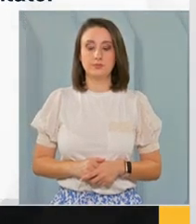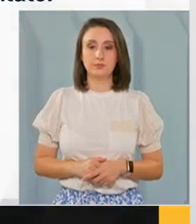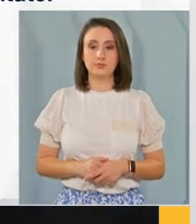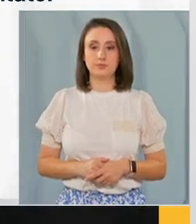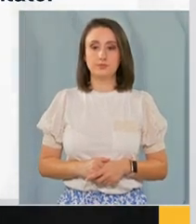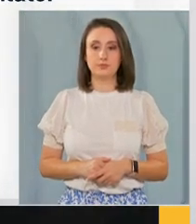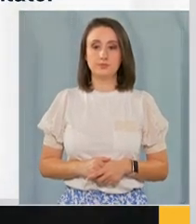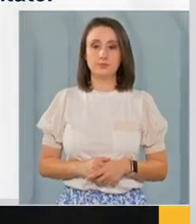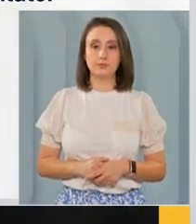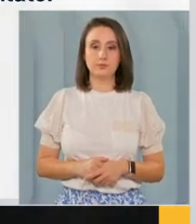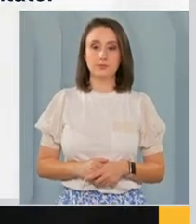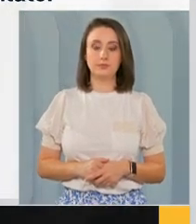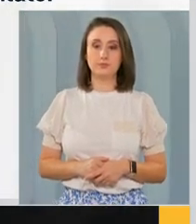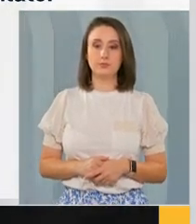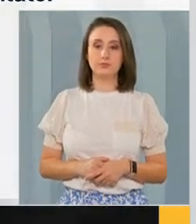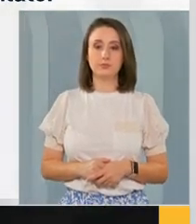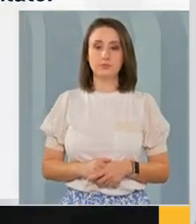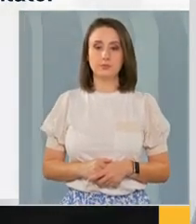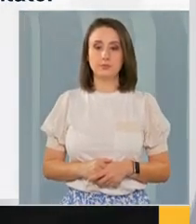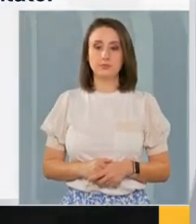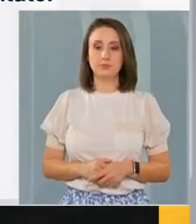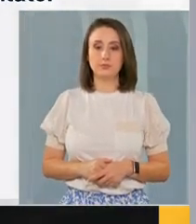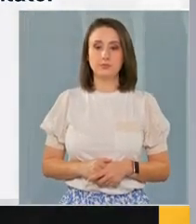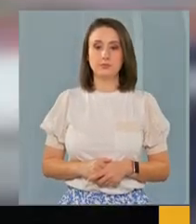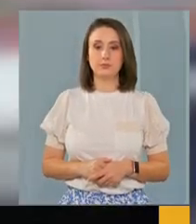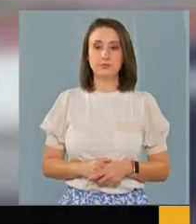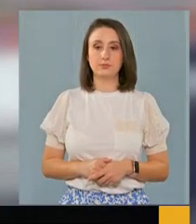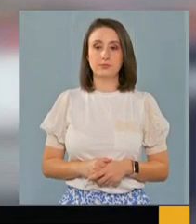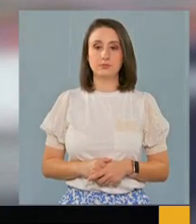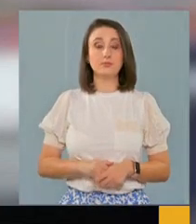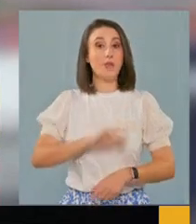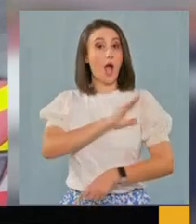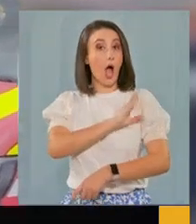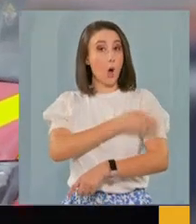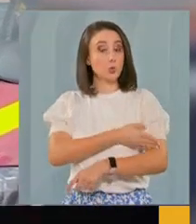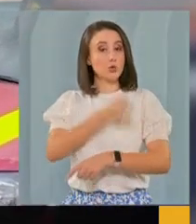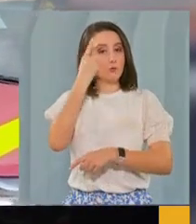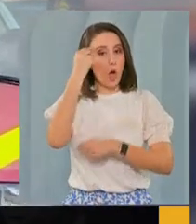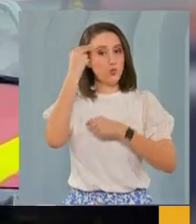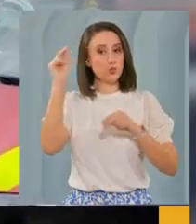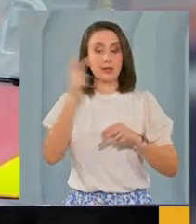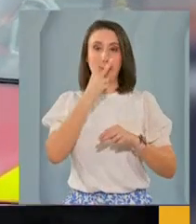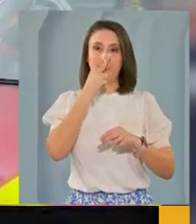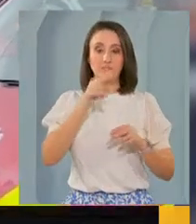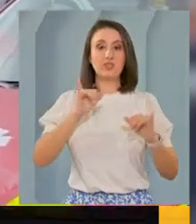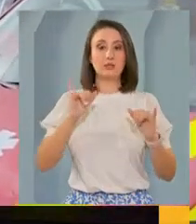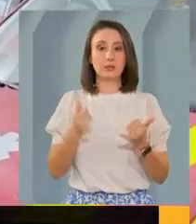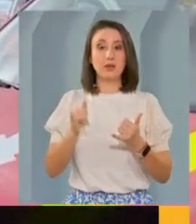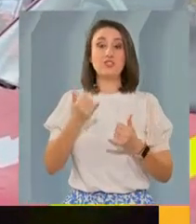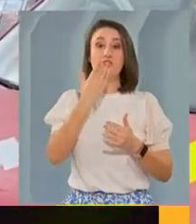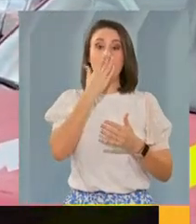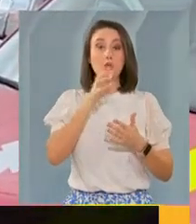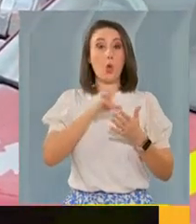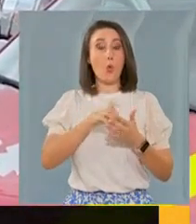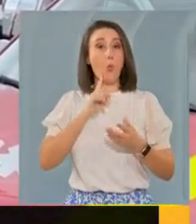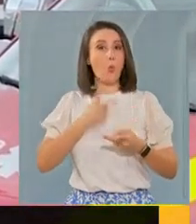în care a lovit un stâlp de electricitate, a transmis Infotrafic. Autoritățile au fost alertate cu privire la incident, iar la fața locului